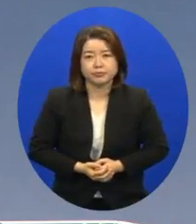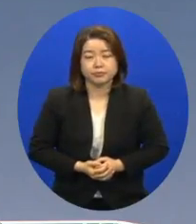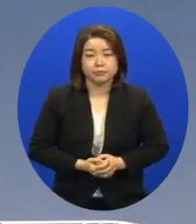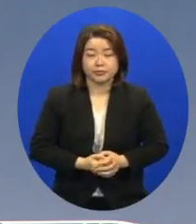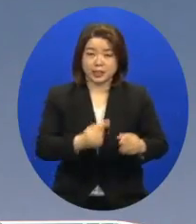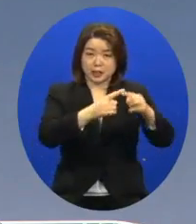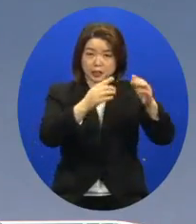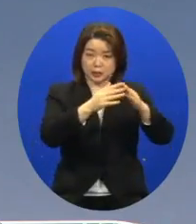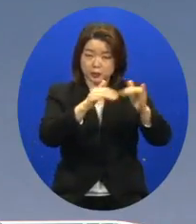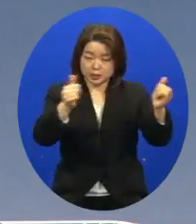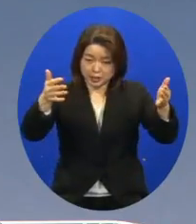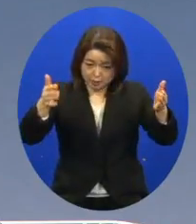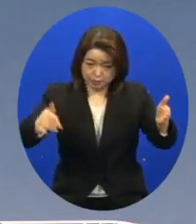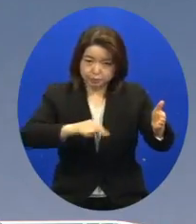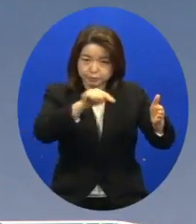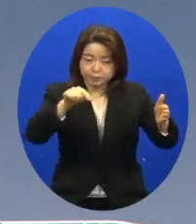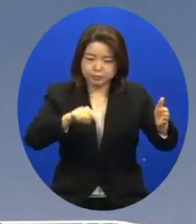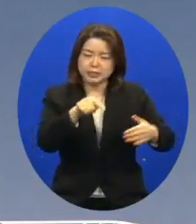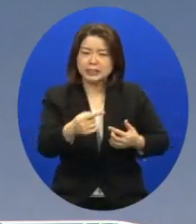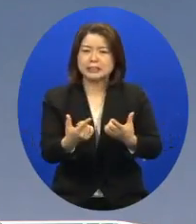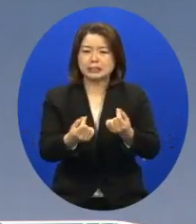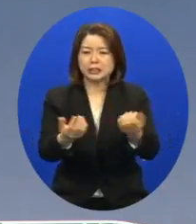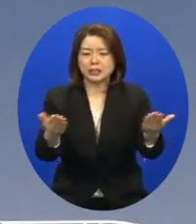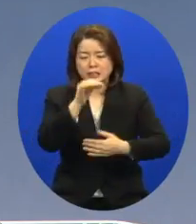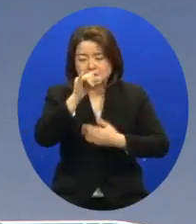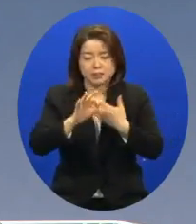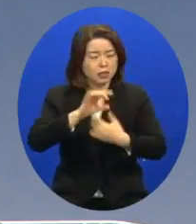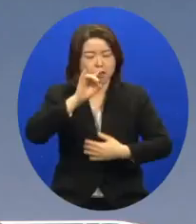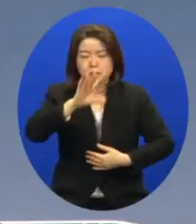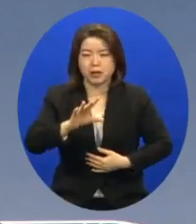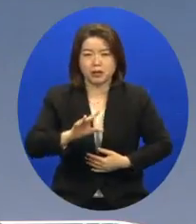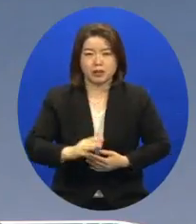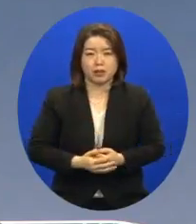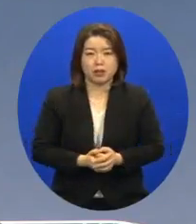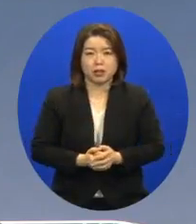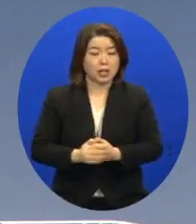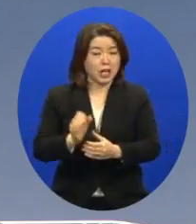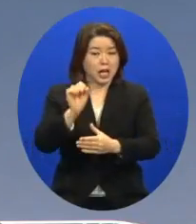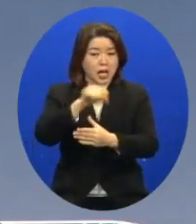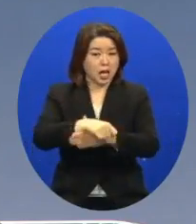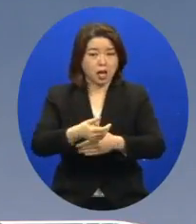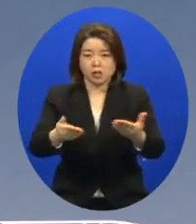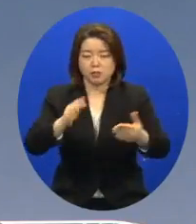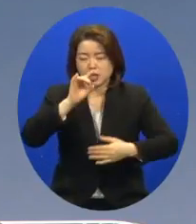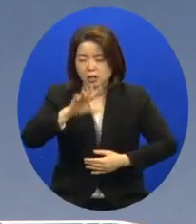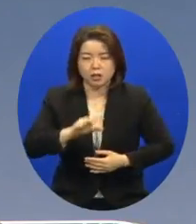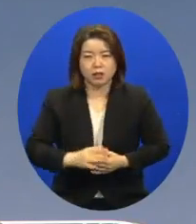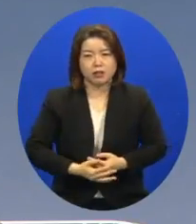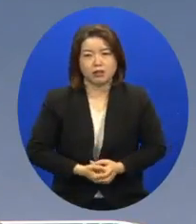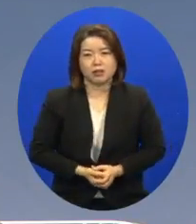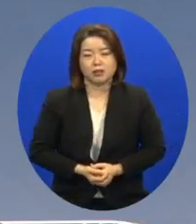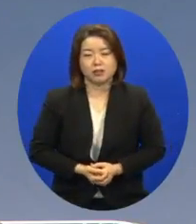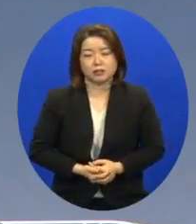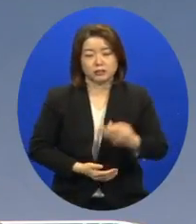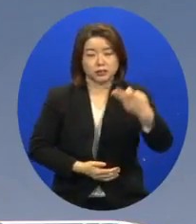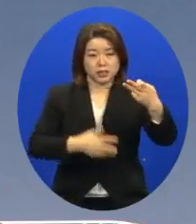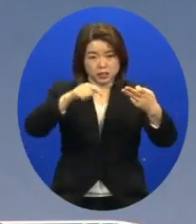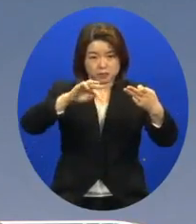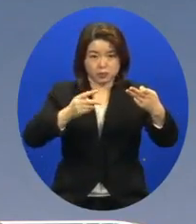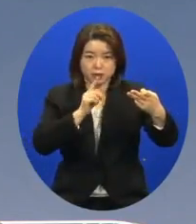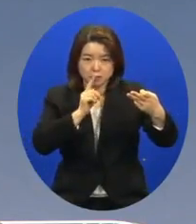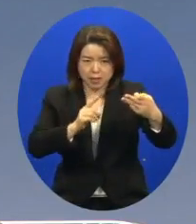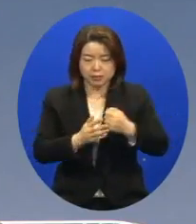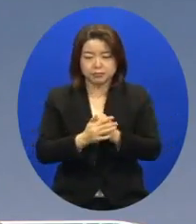교인들 사이에 그런 일이 있어서는 안 된다고 말 용납 하면 안된다는걸 13절 말씀에 보면